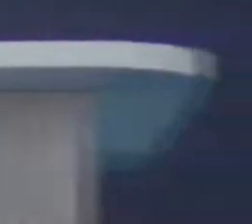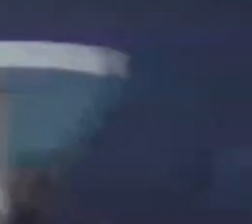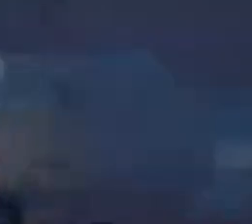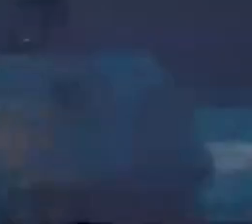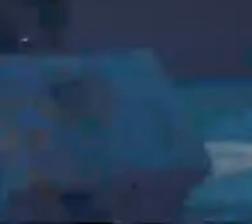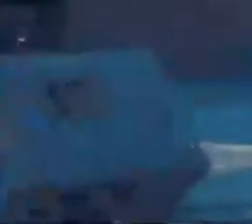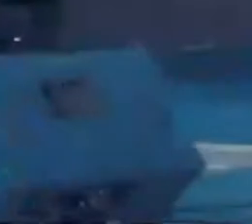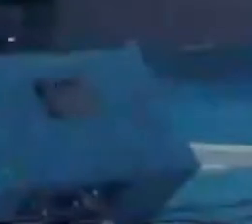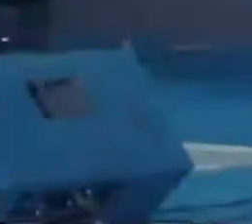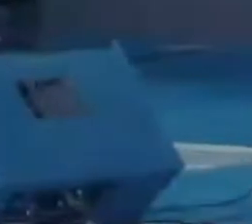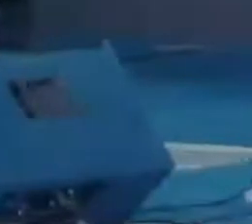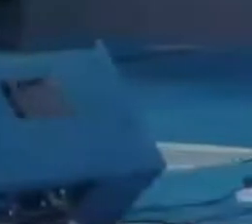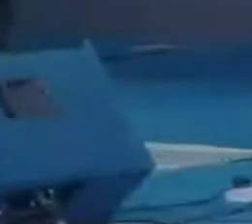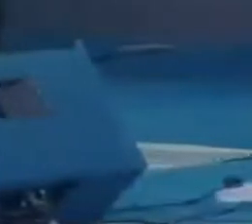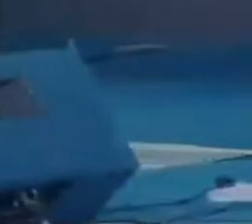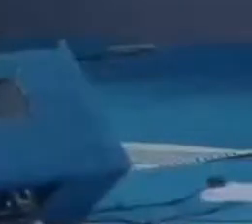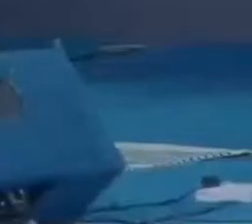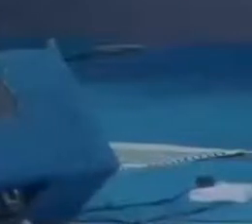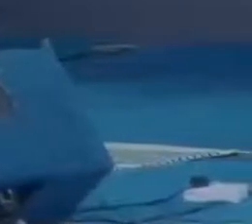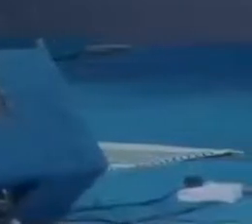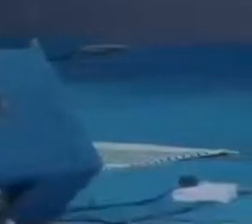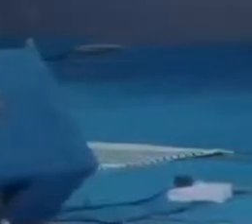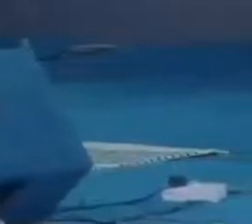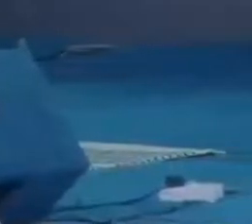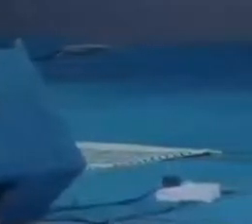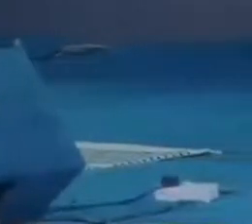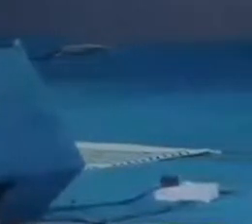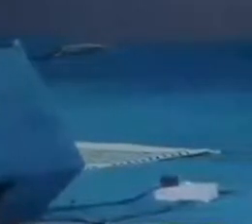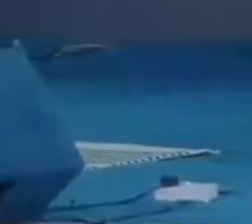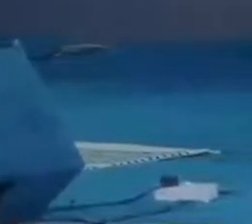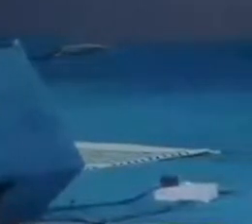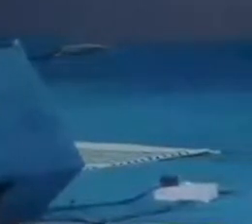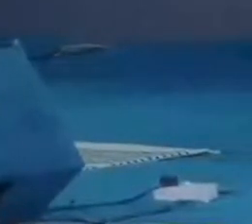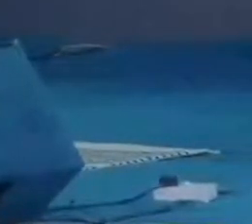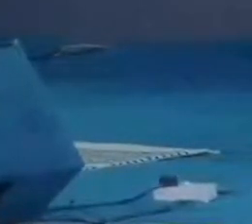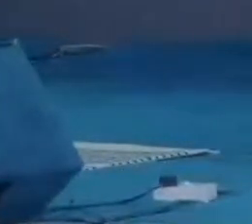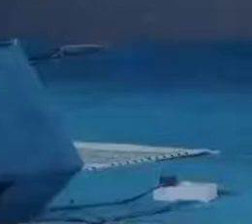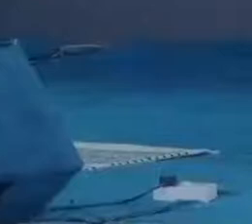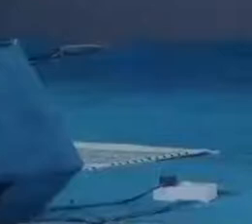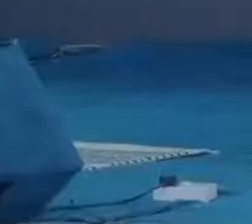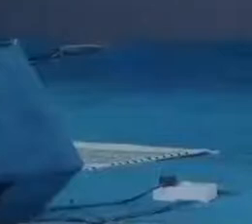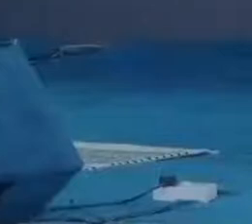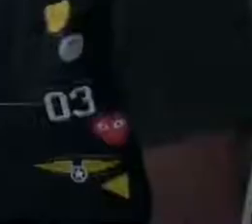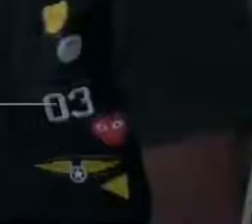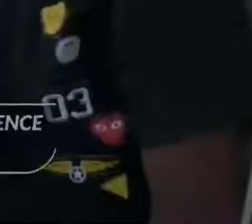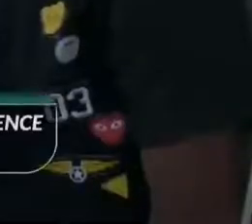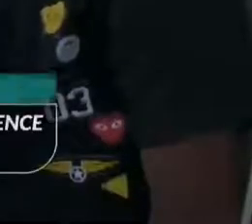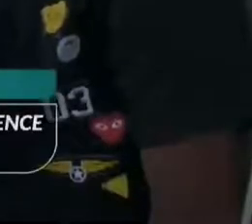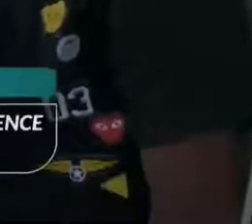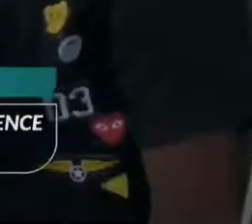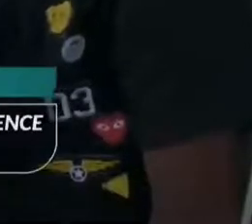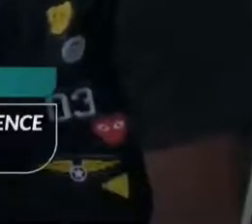là où nous voulons aller. Voyons Proverbe 17. Verset 17. Proverbe 17,